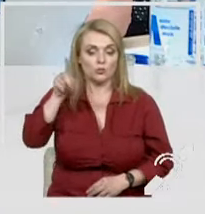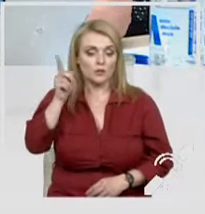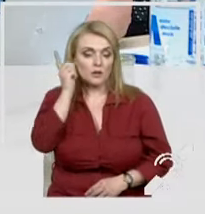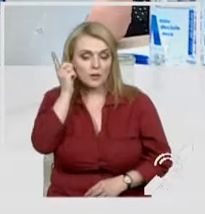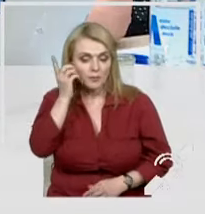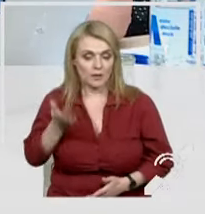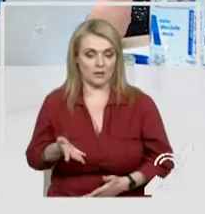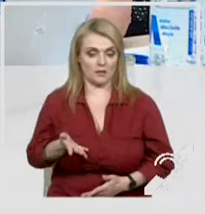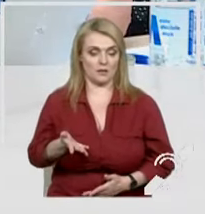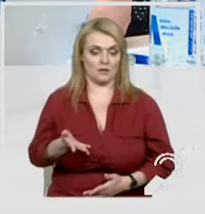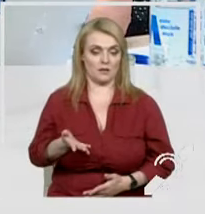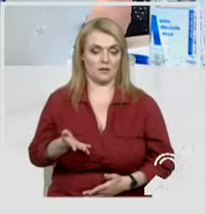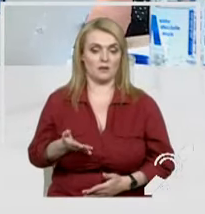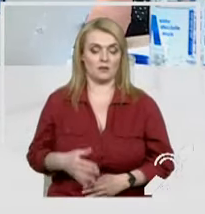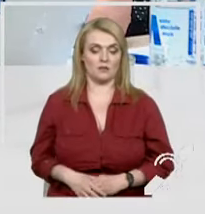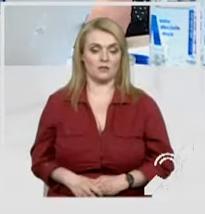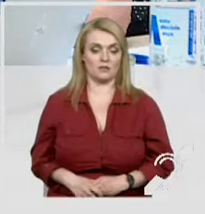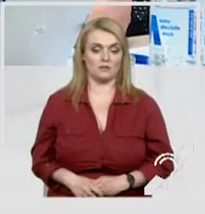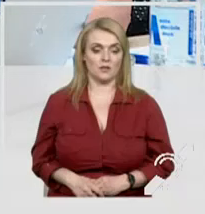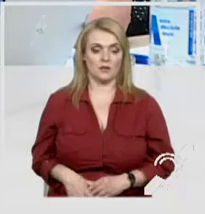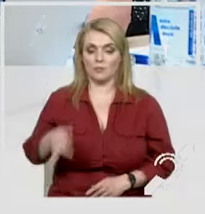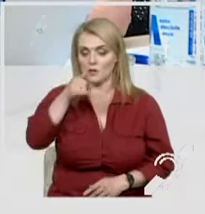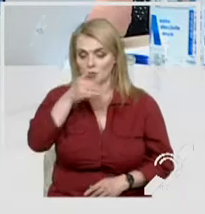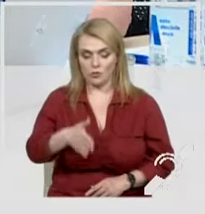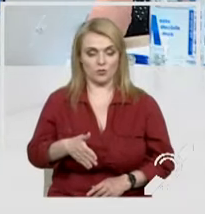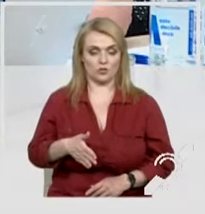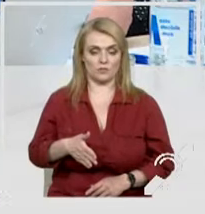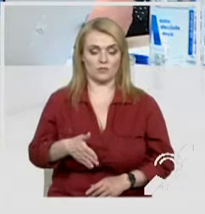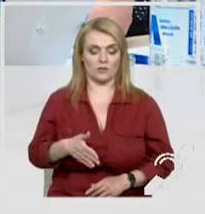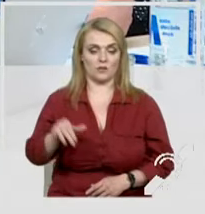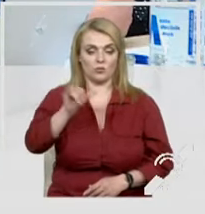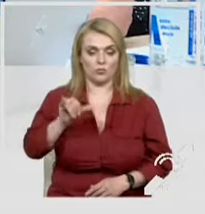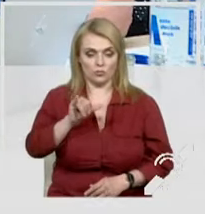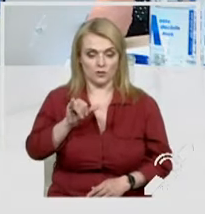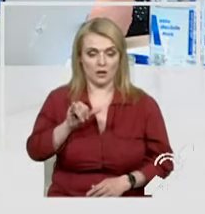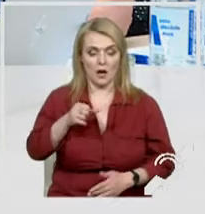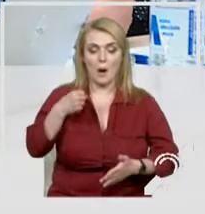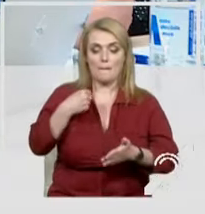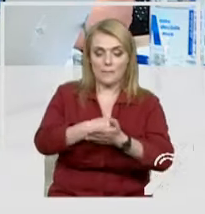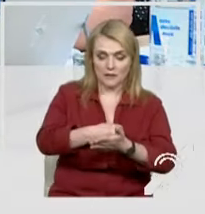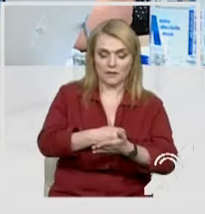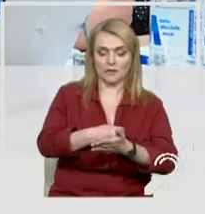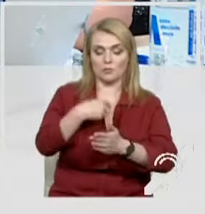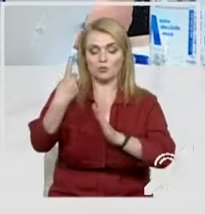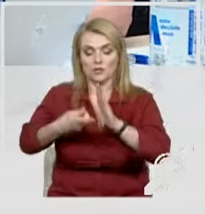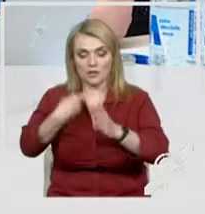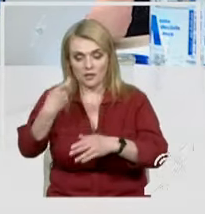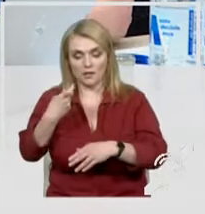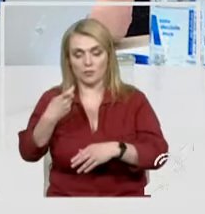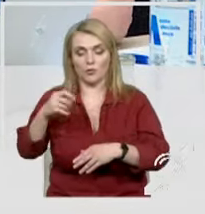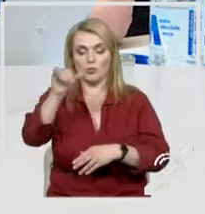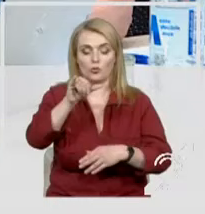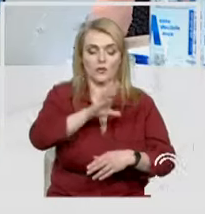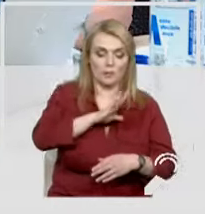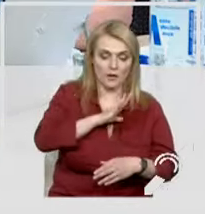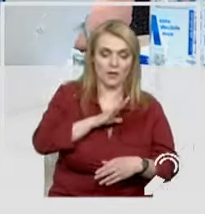deci pripeiul, fără persoană. Acolo unde până stabilești și identifici